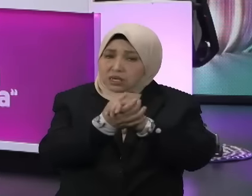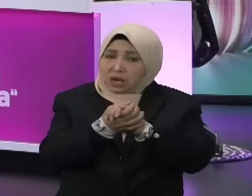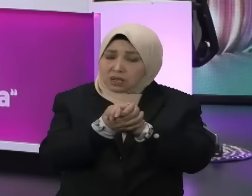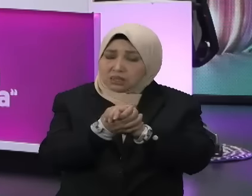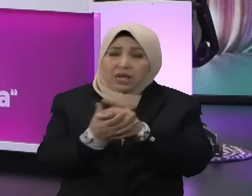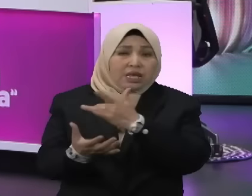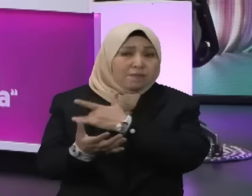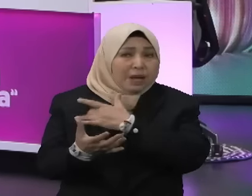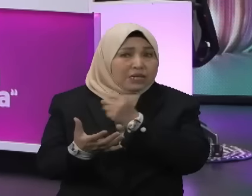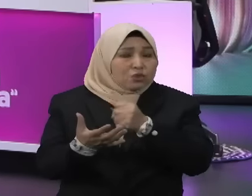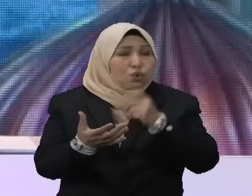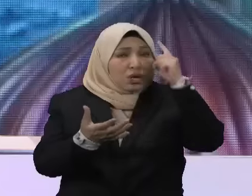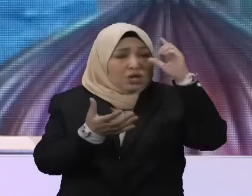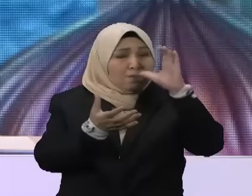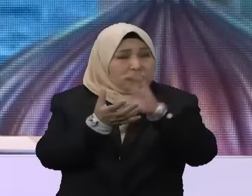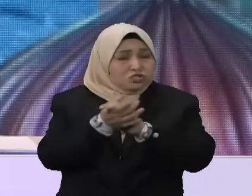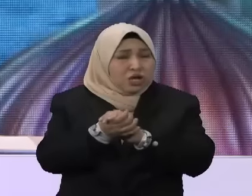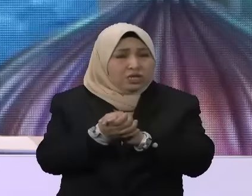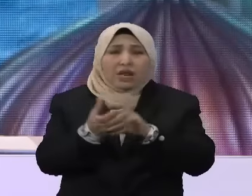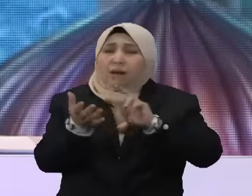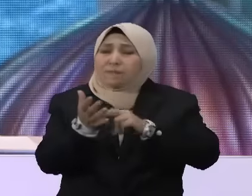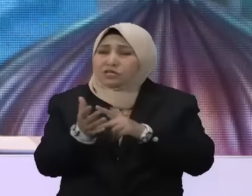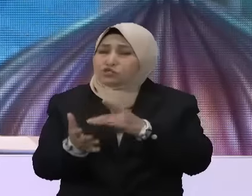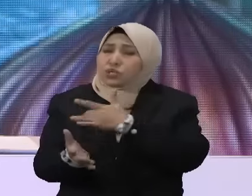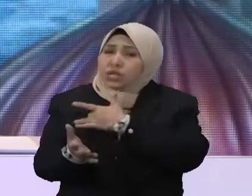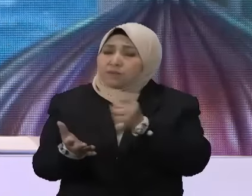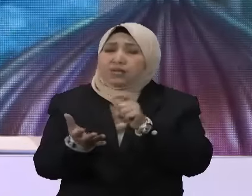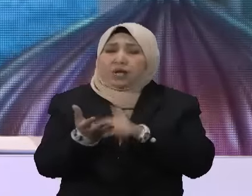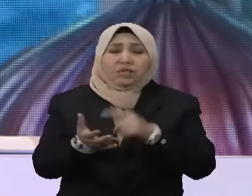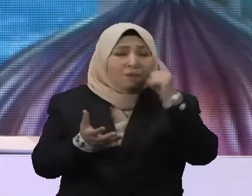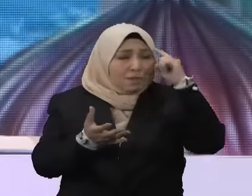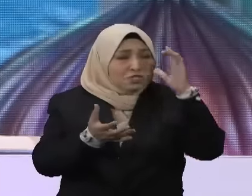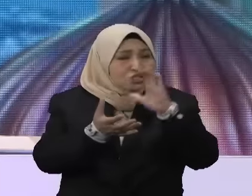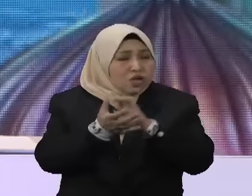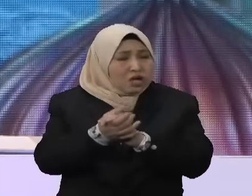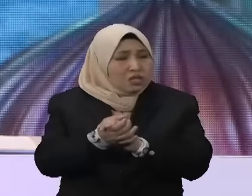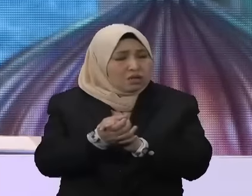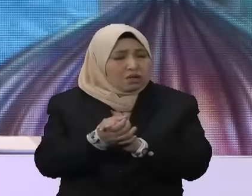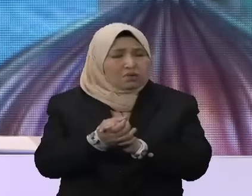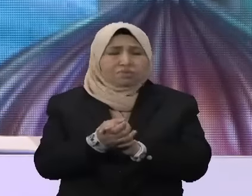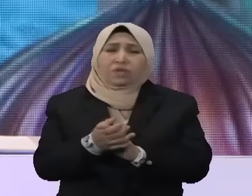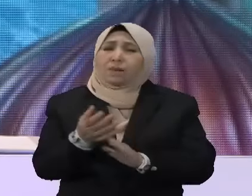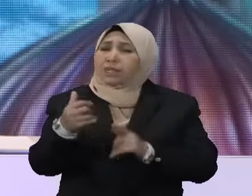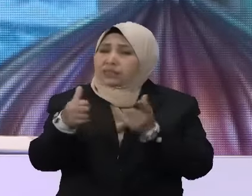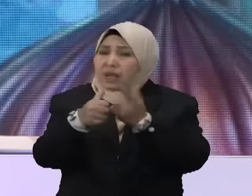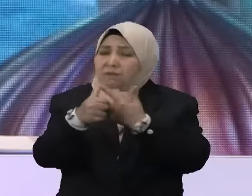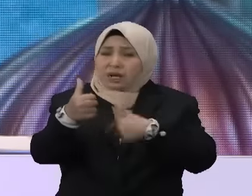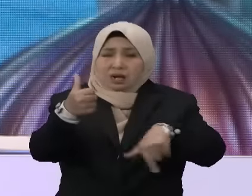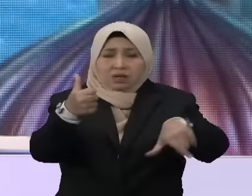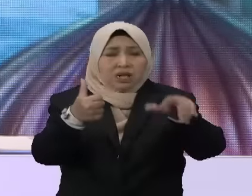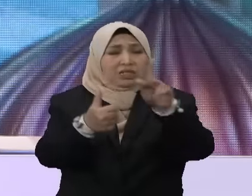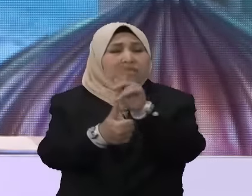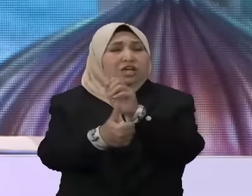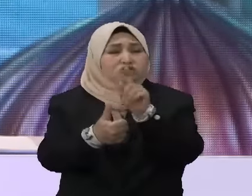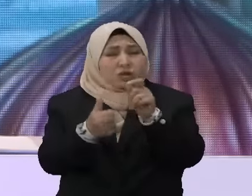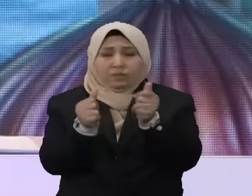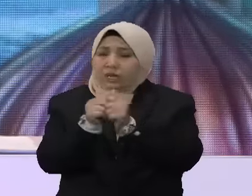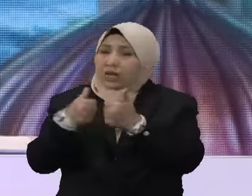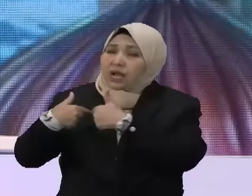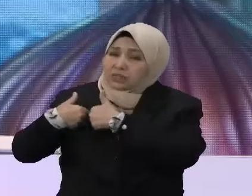tu adalah kepercayaan. Maksud iman ini adalah percaya melalui tiga. Yang pertama, tasdik bil qalb.